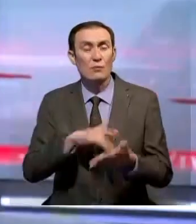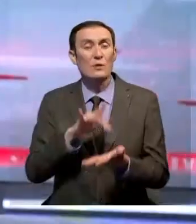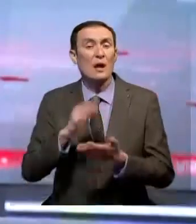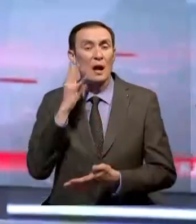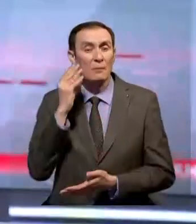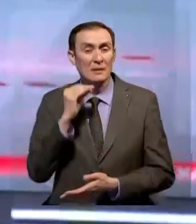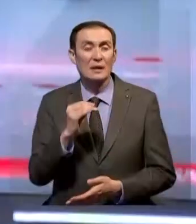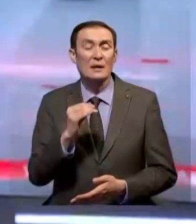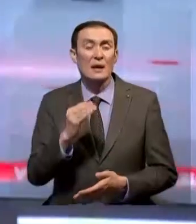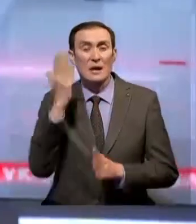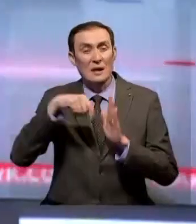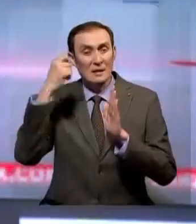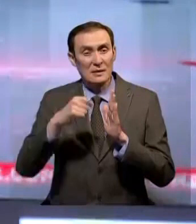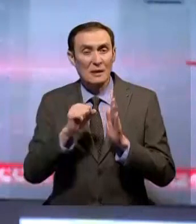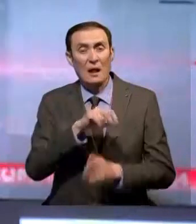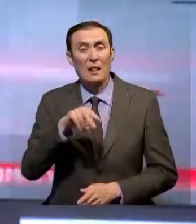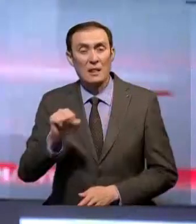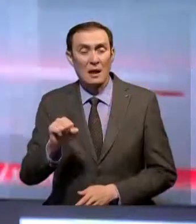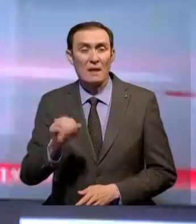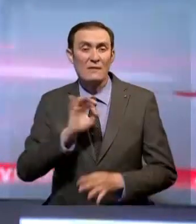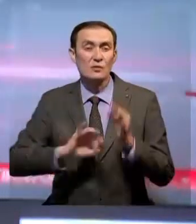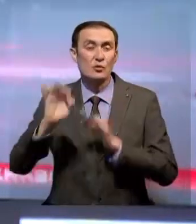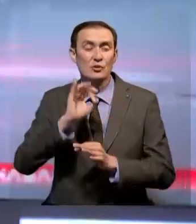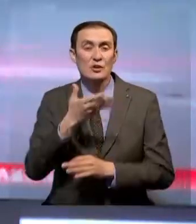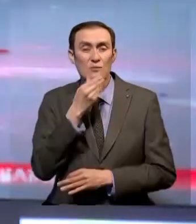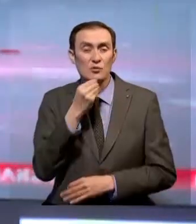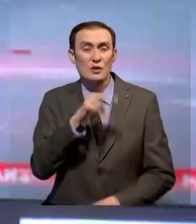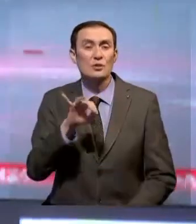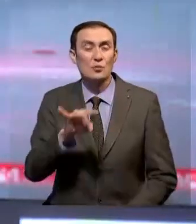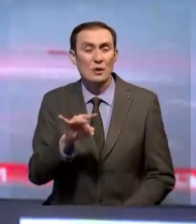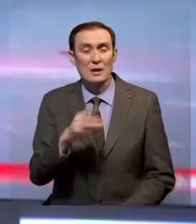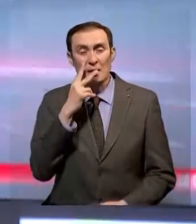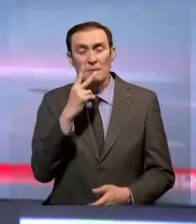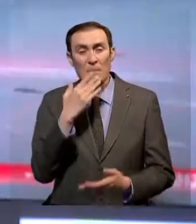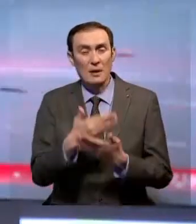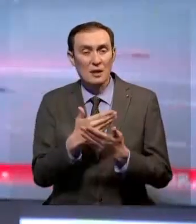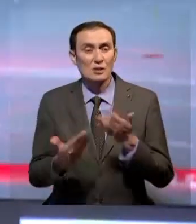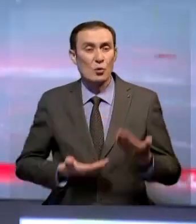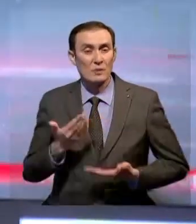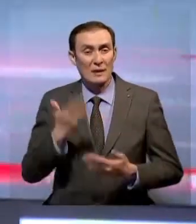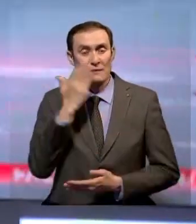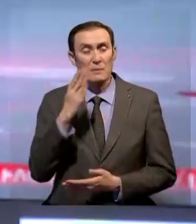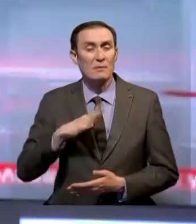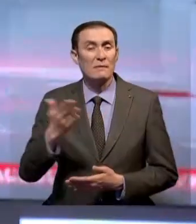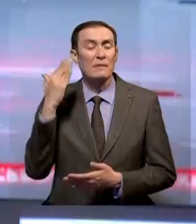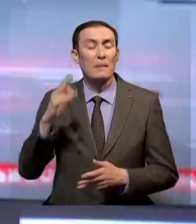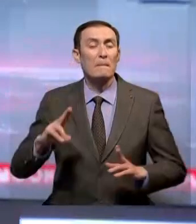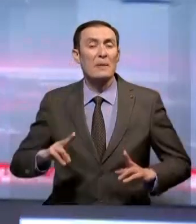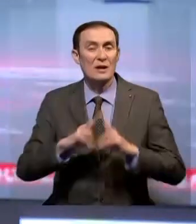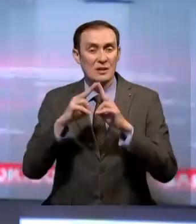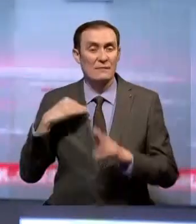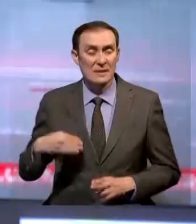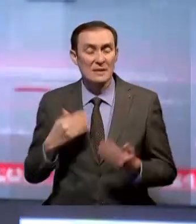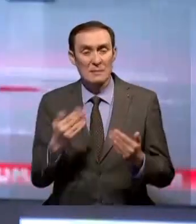Алматы. Картина называется «Алом. Восточная жемчужина Диор». Закрытый показ документальной ленты ранее прошел в Париже. И